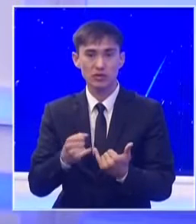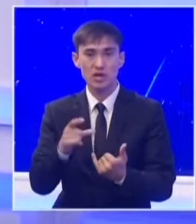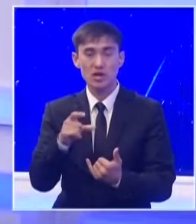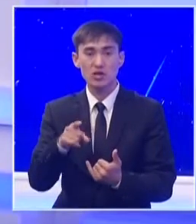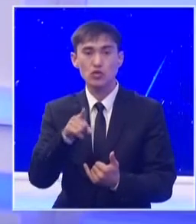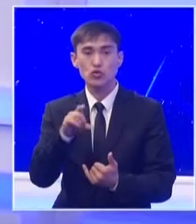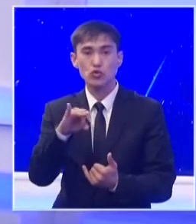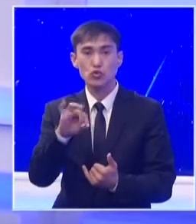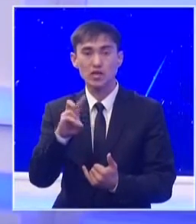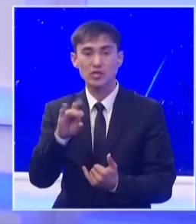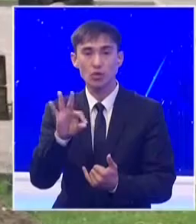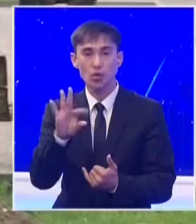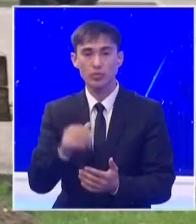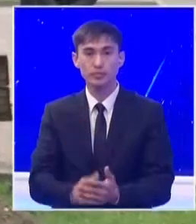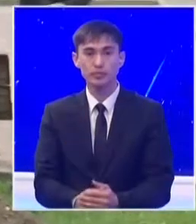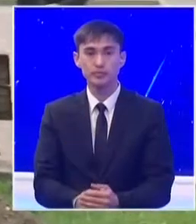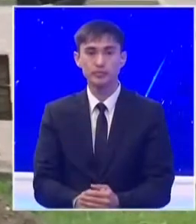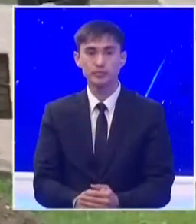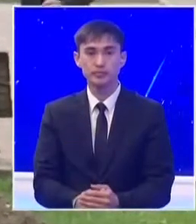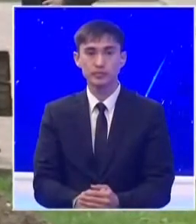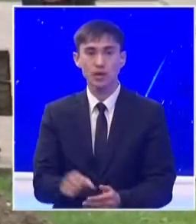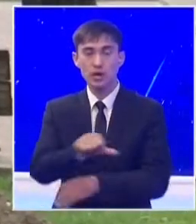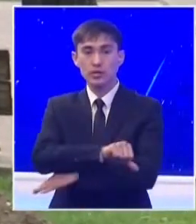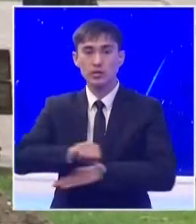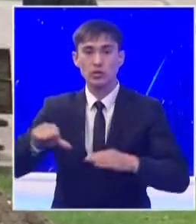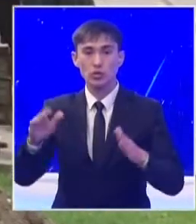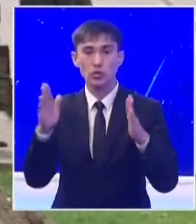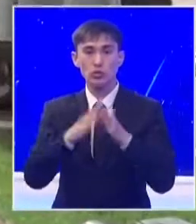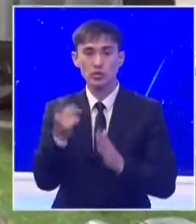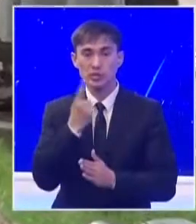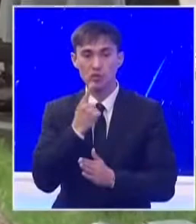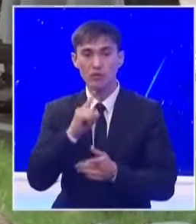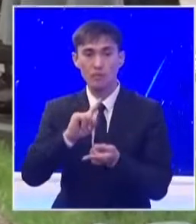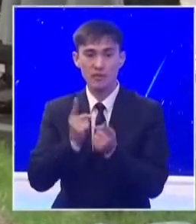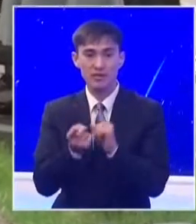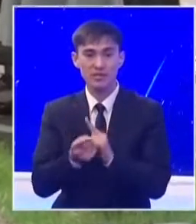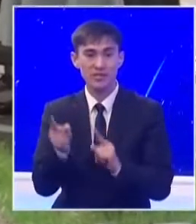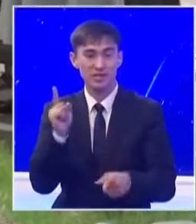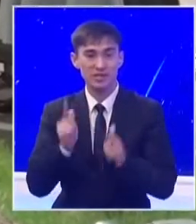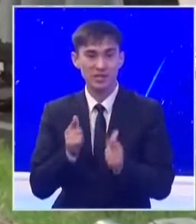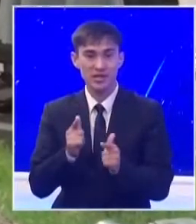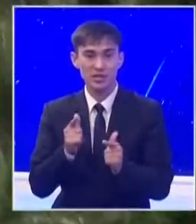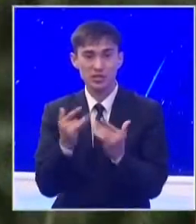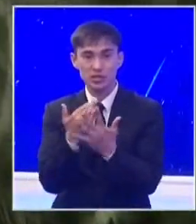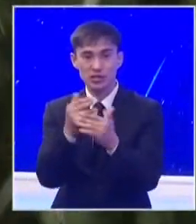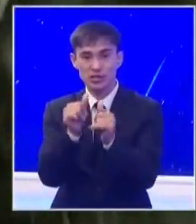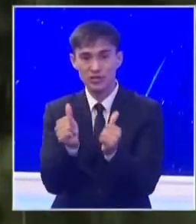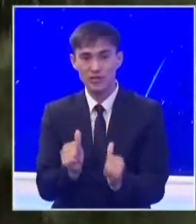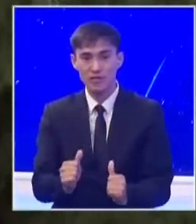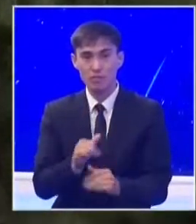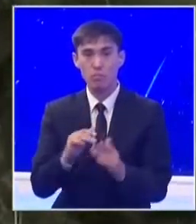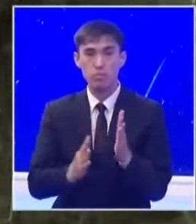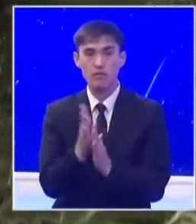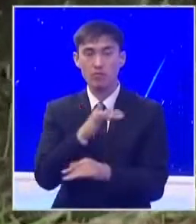юнеско территория дворца языком скором времени превратится в настоящий square здесь уже появились более